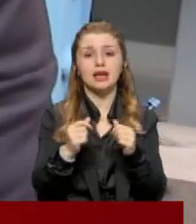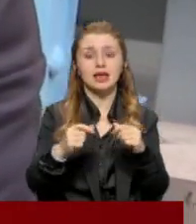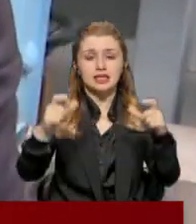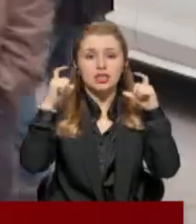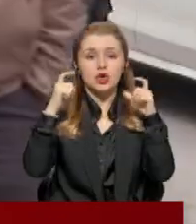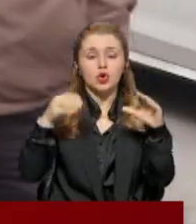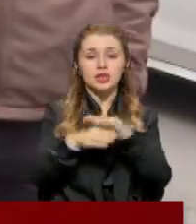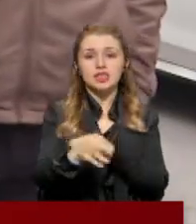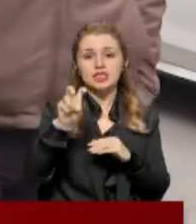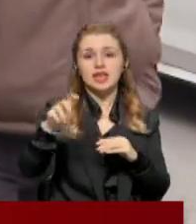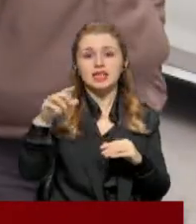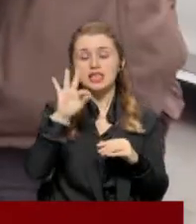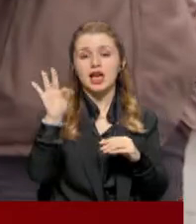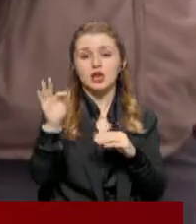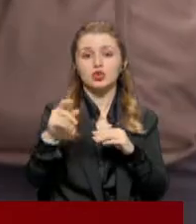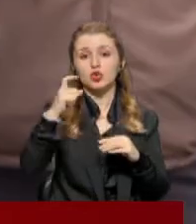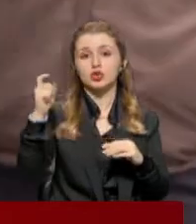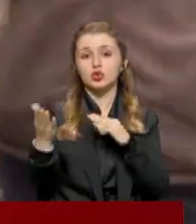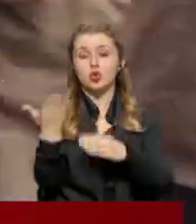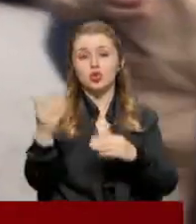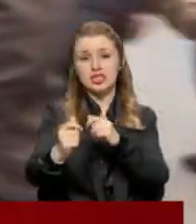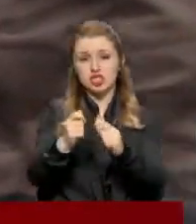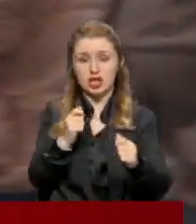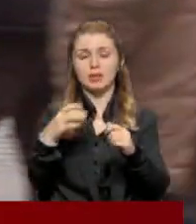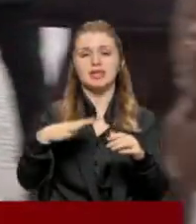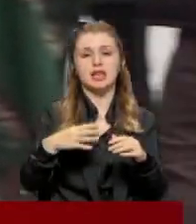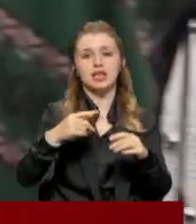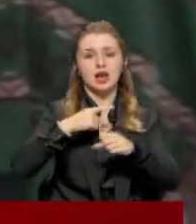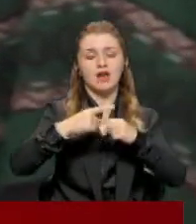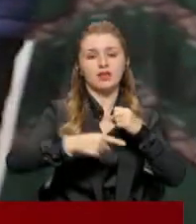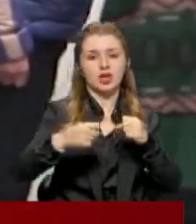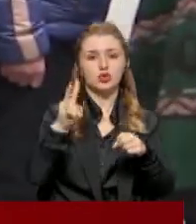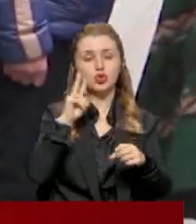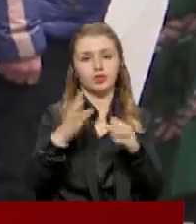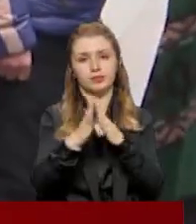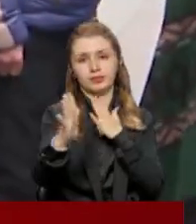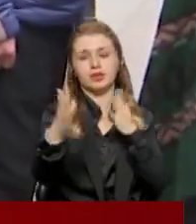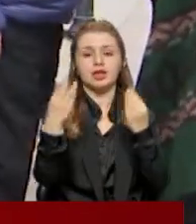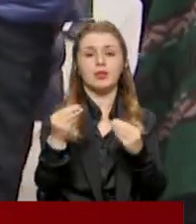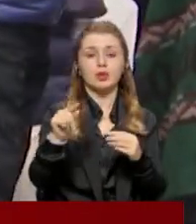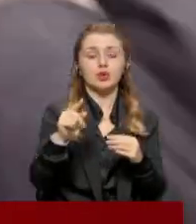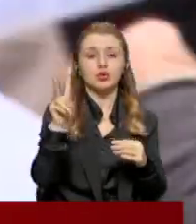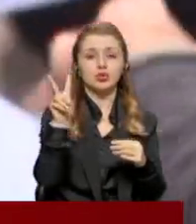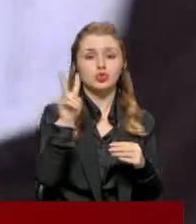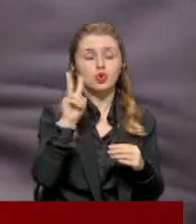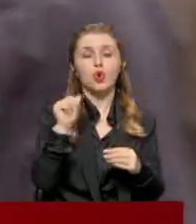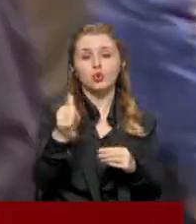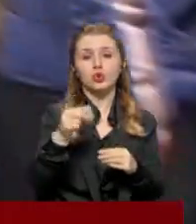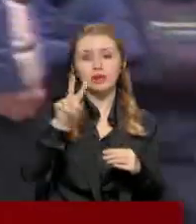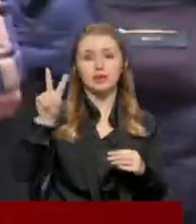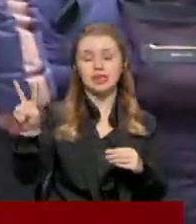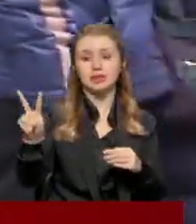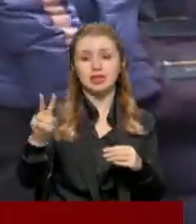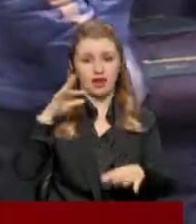girişini 8 Eylül 99 öncesine çekmek isteyenler hafta sonu da SGK önlerindeydi. Yılın son gününde 2022 yılı